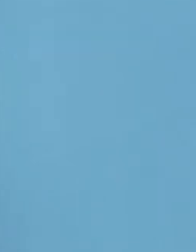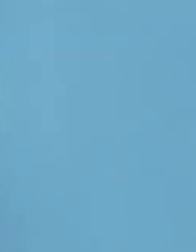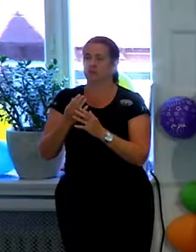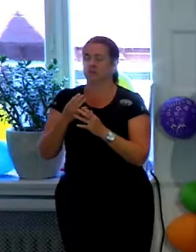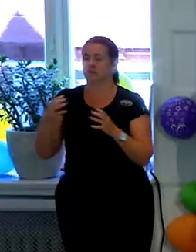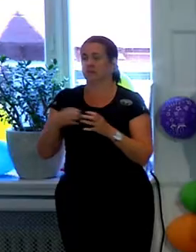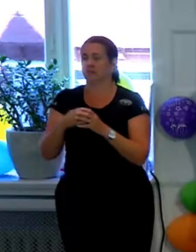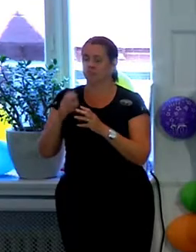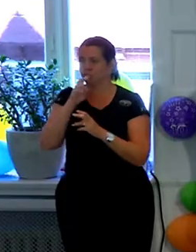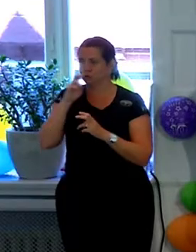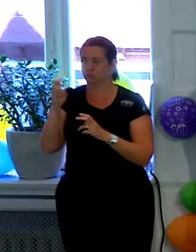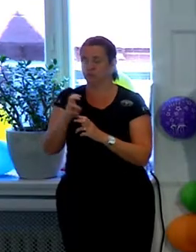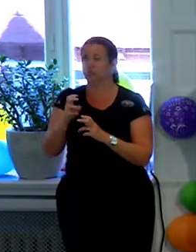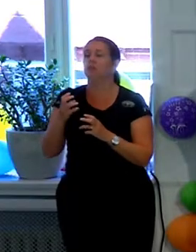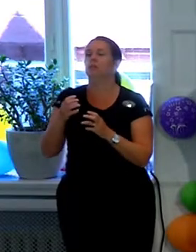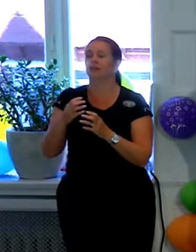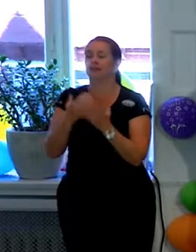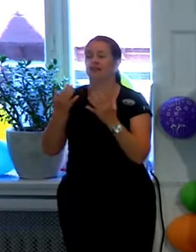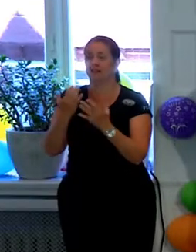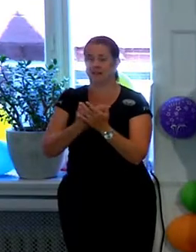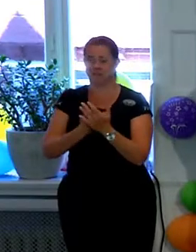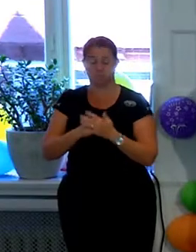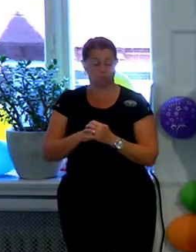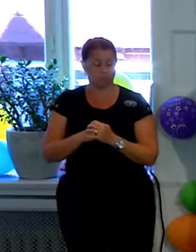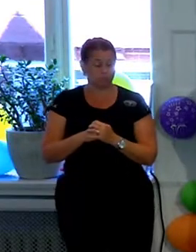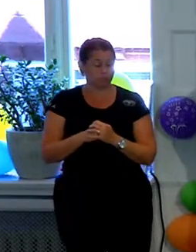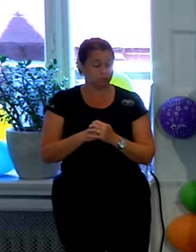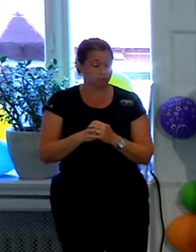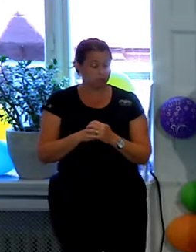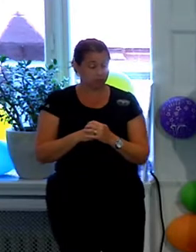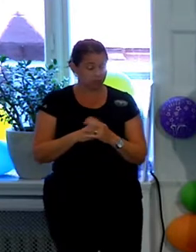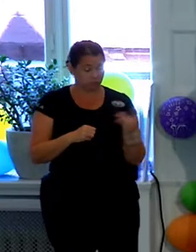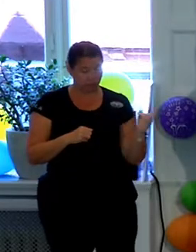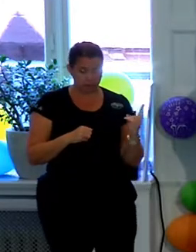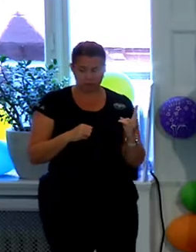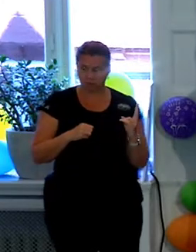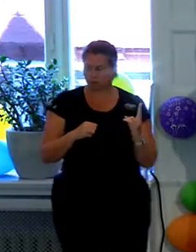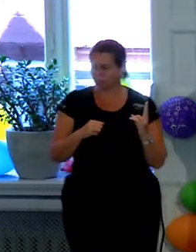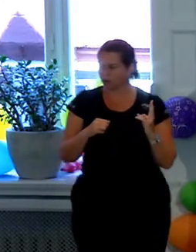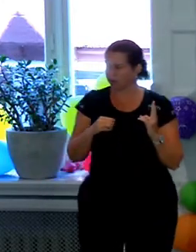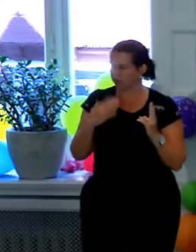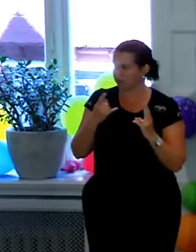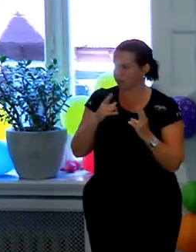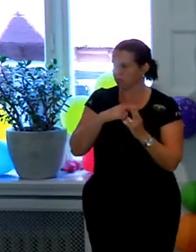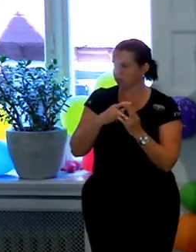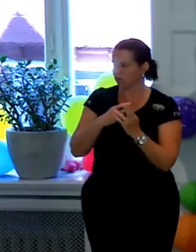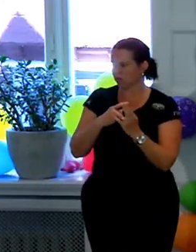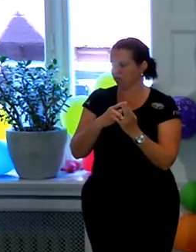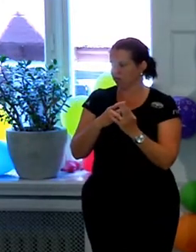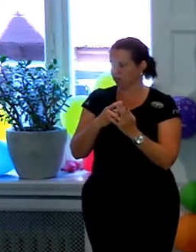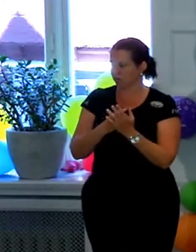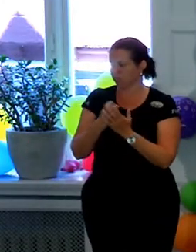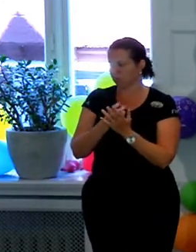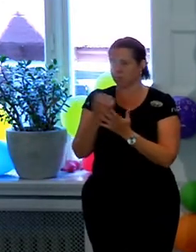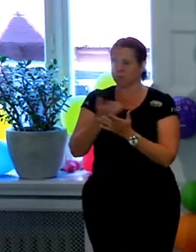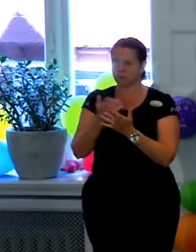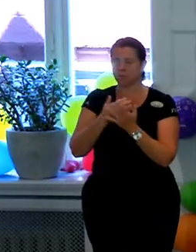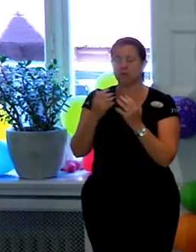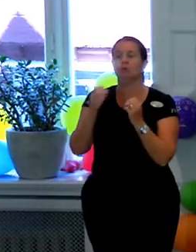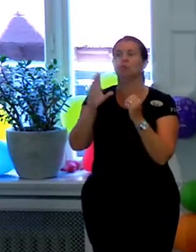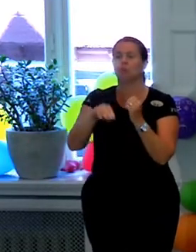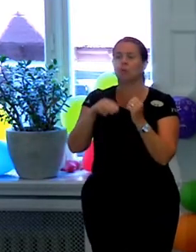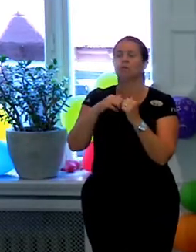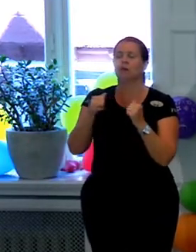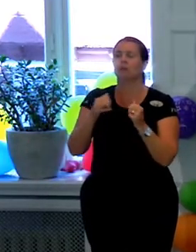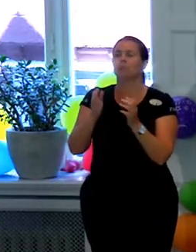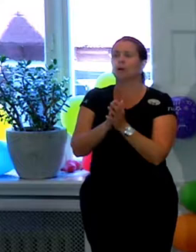länder. Mm. Femern Bælt, mer på banan. Är vi inte tillräckligt mycket på banan på Femern Bælt, Lennart? Vi är med på banans planeringsmässigt. Vi